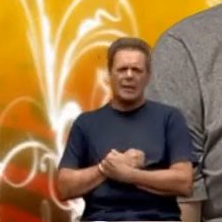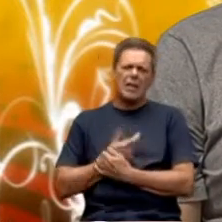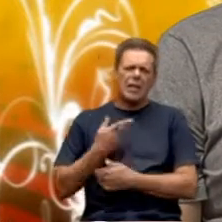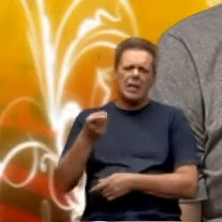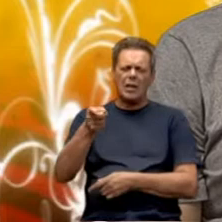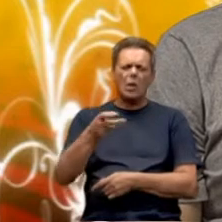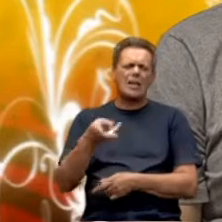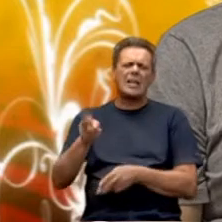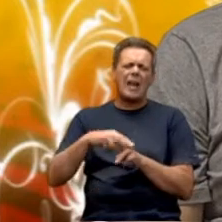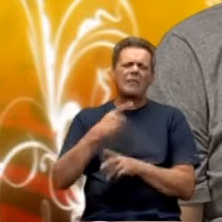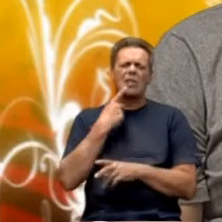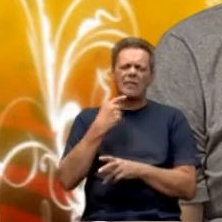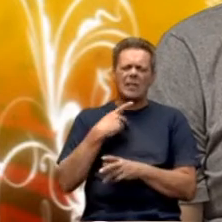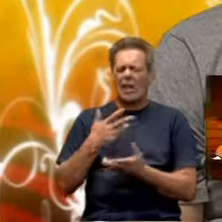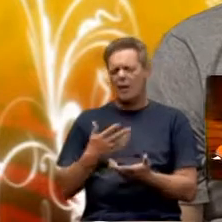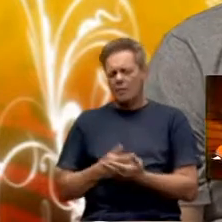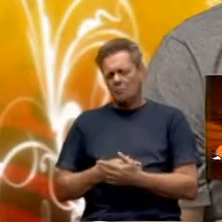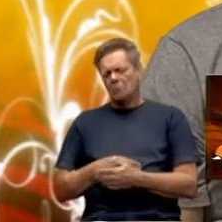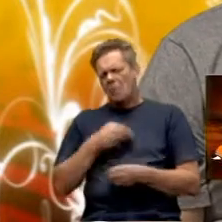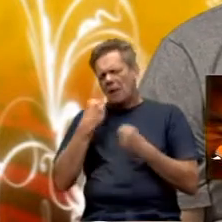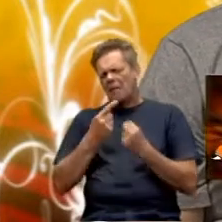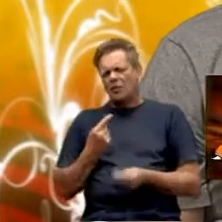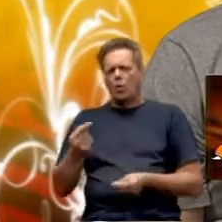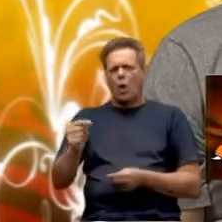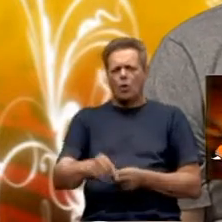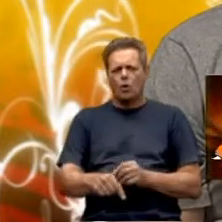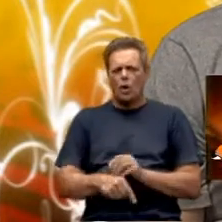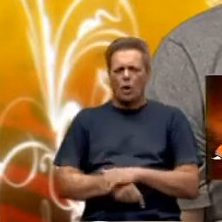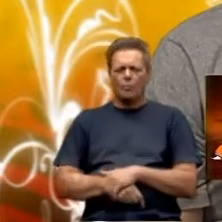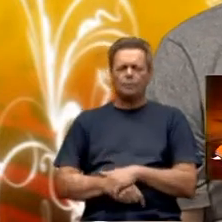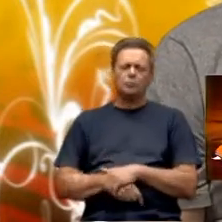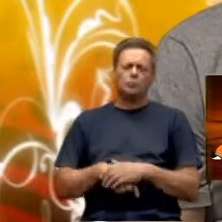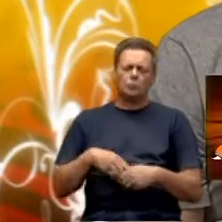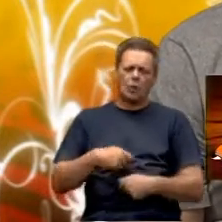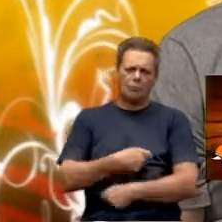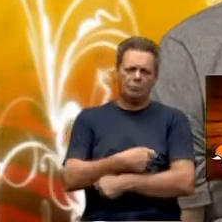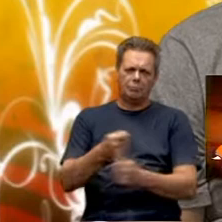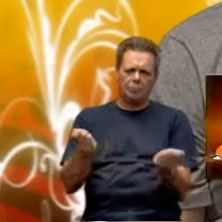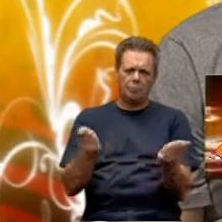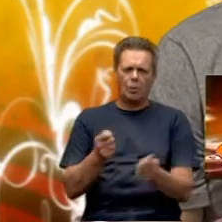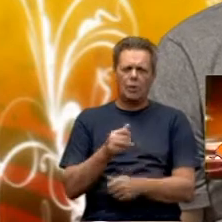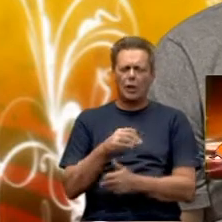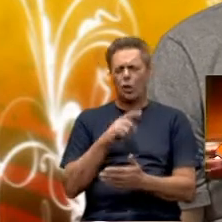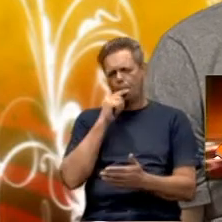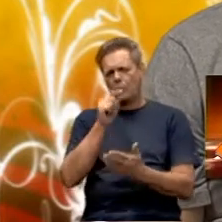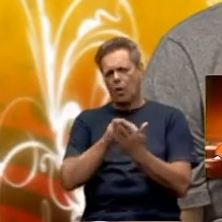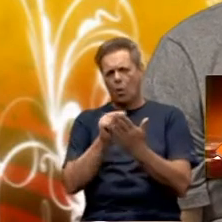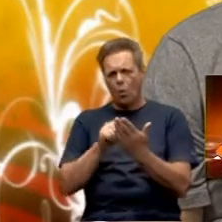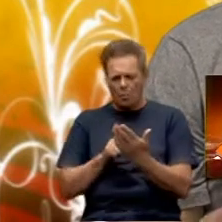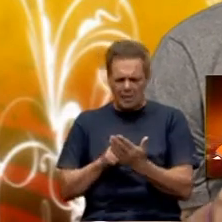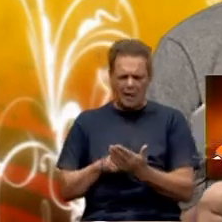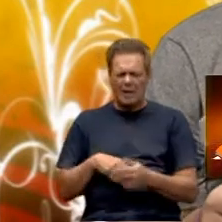sudionicima. To je predavač koji je došao, znači najprije upitnike postavio, dao je papire da ispune